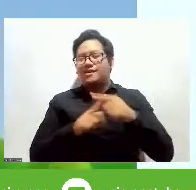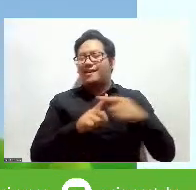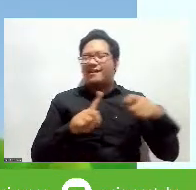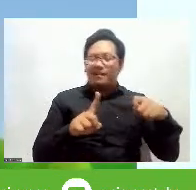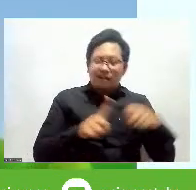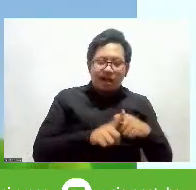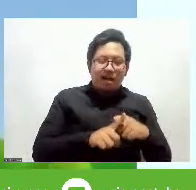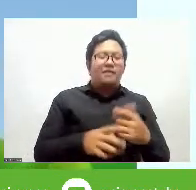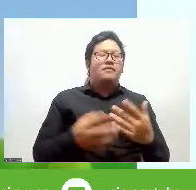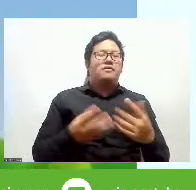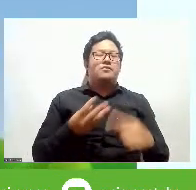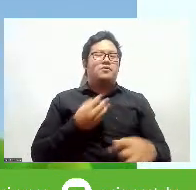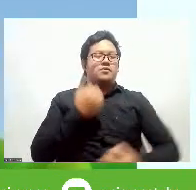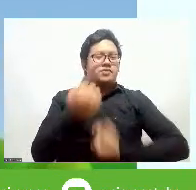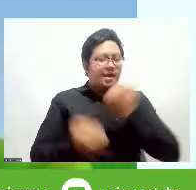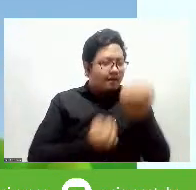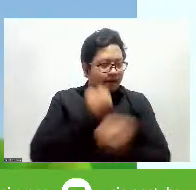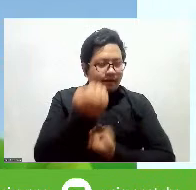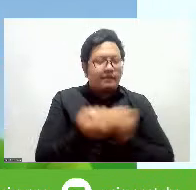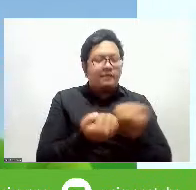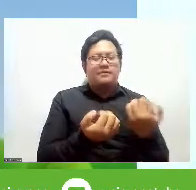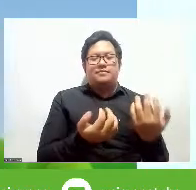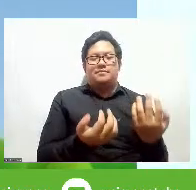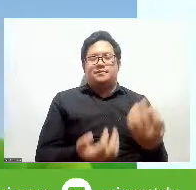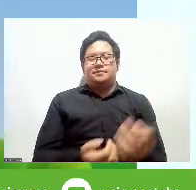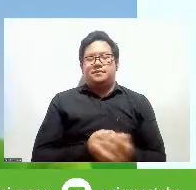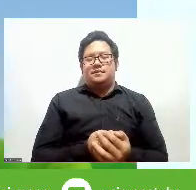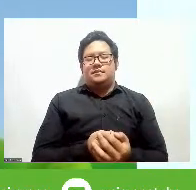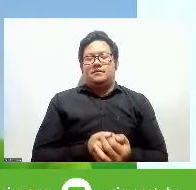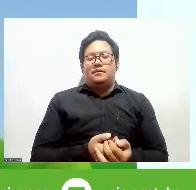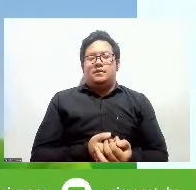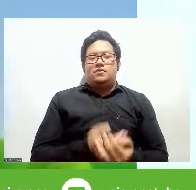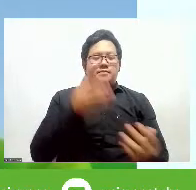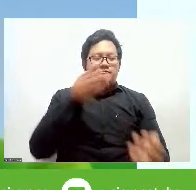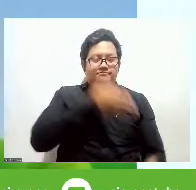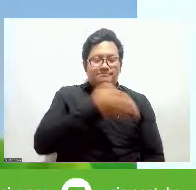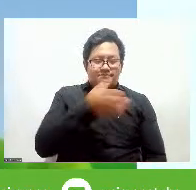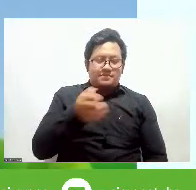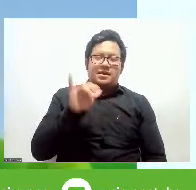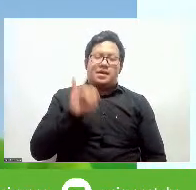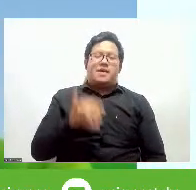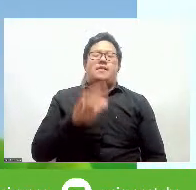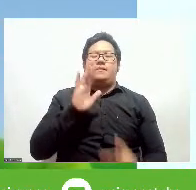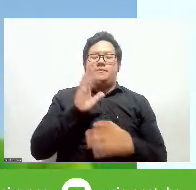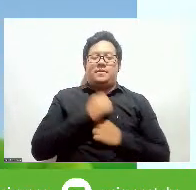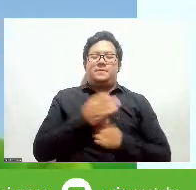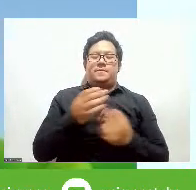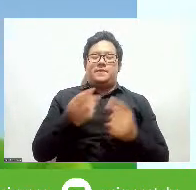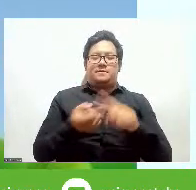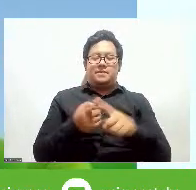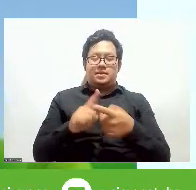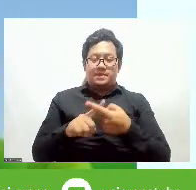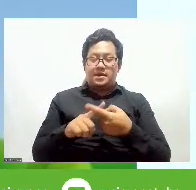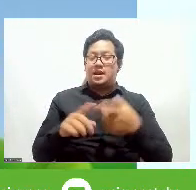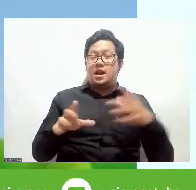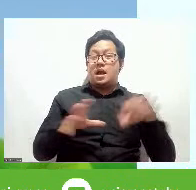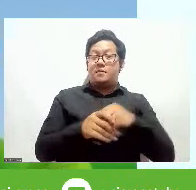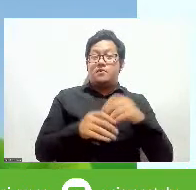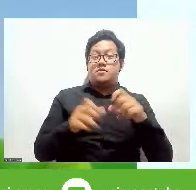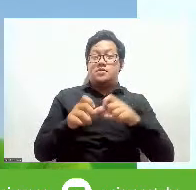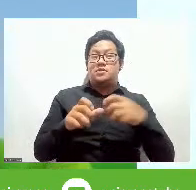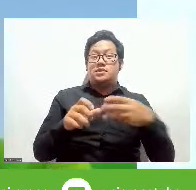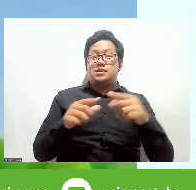perusahaan jadi memang kita memang aminal banyak ke teman-teman yang bergabung di solder dengan profesinya yang